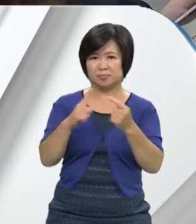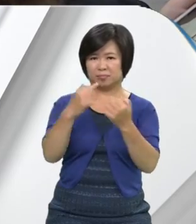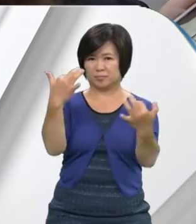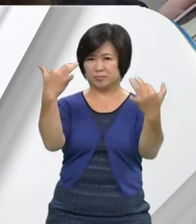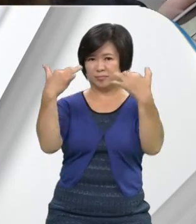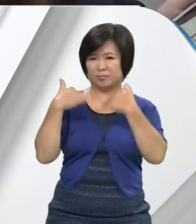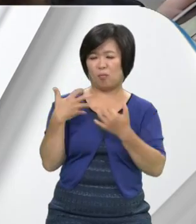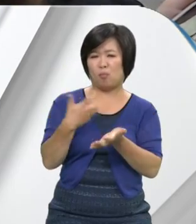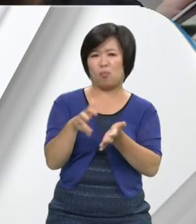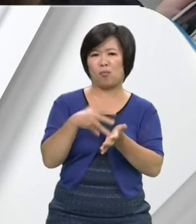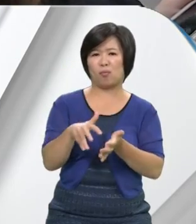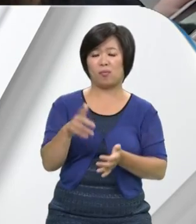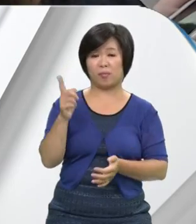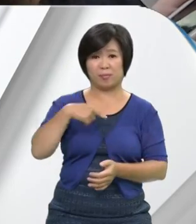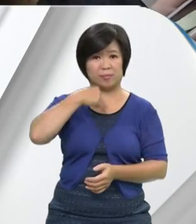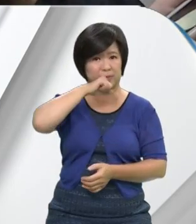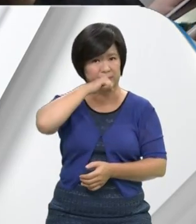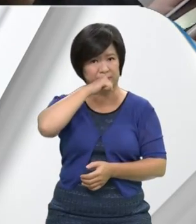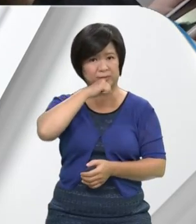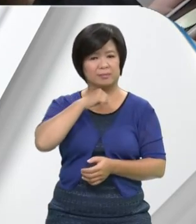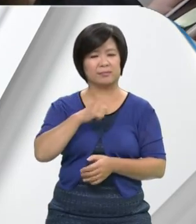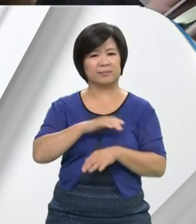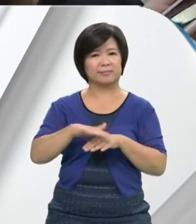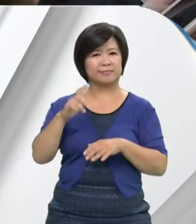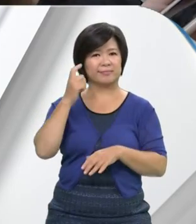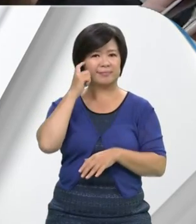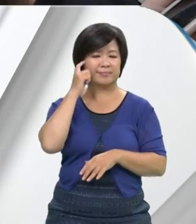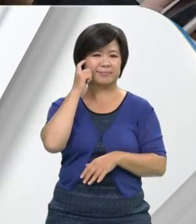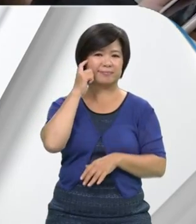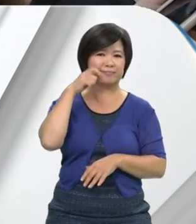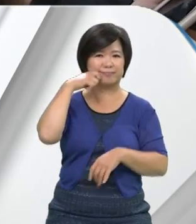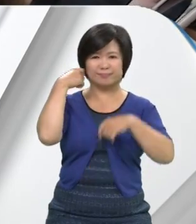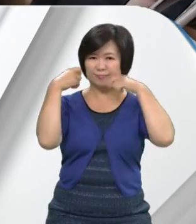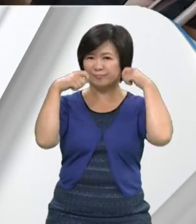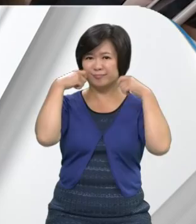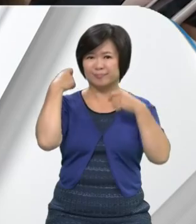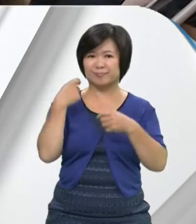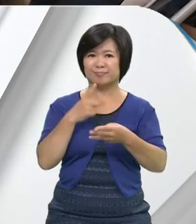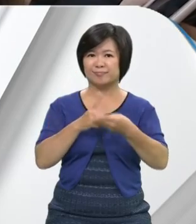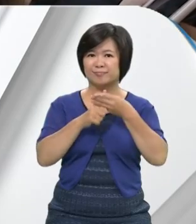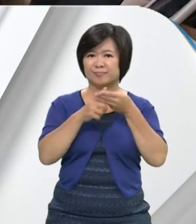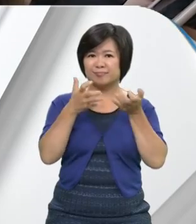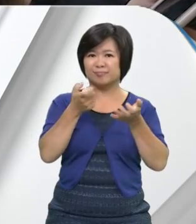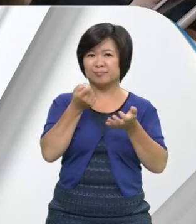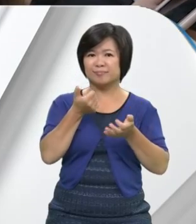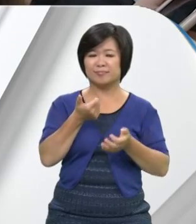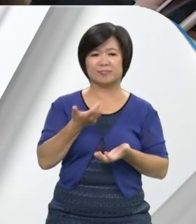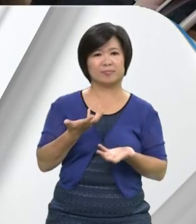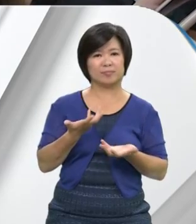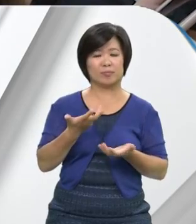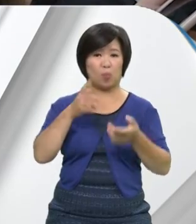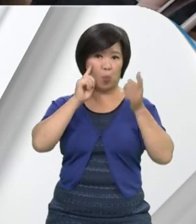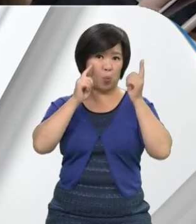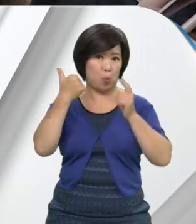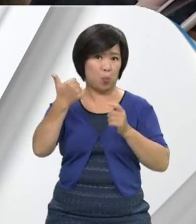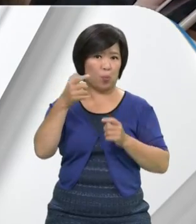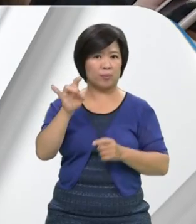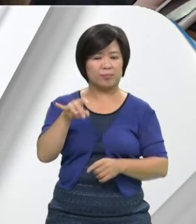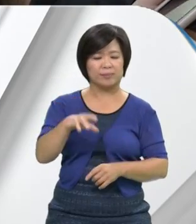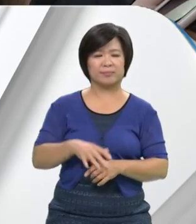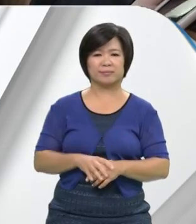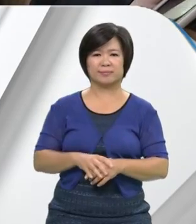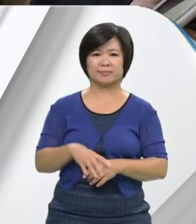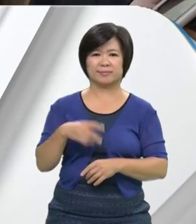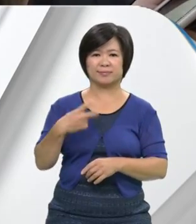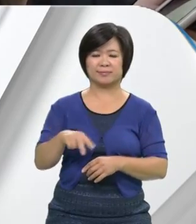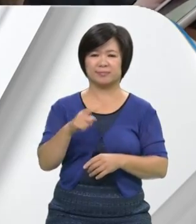就是来台湾之后呢，他就会看一下说来台湾主要重点有哪些地方好玩这样子，那主要